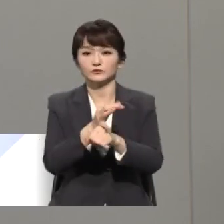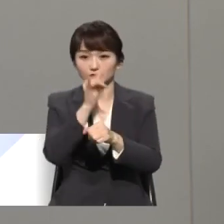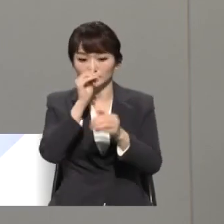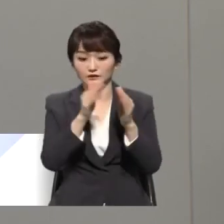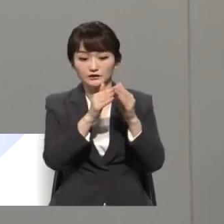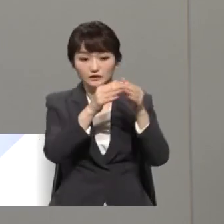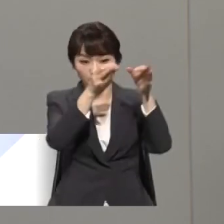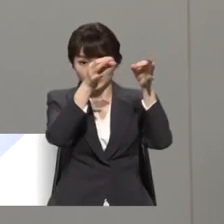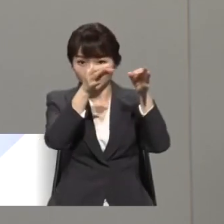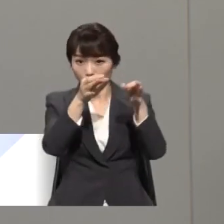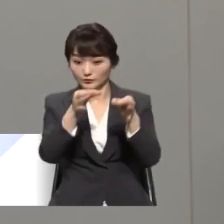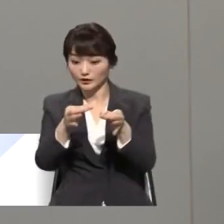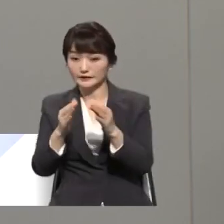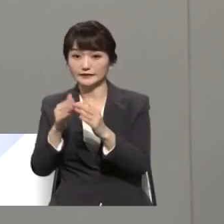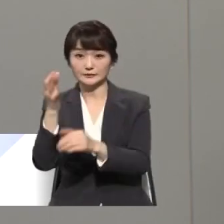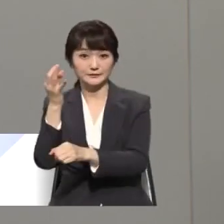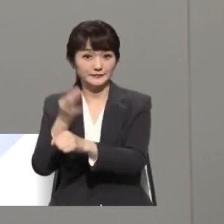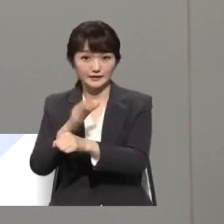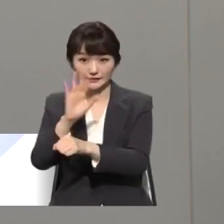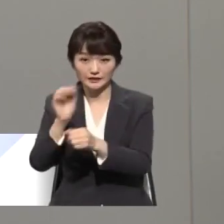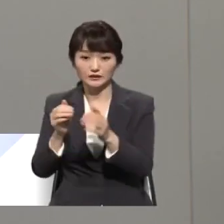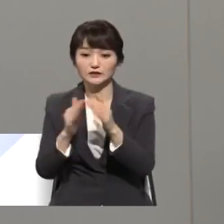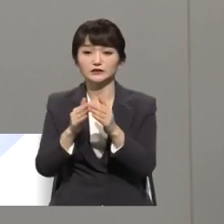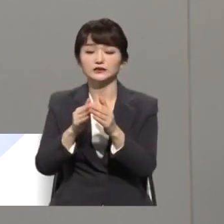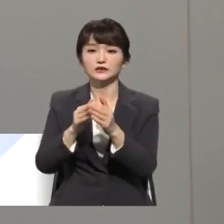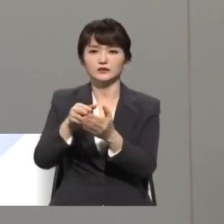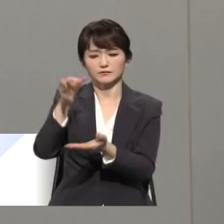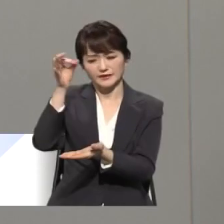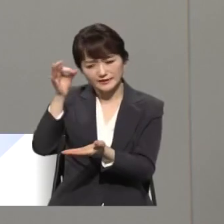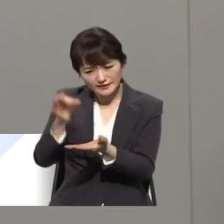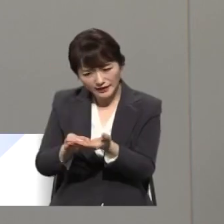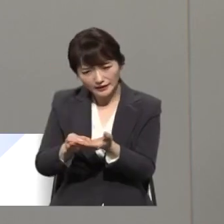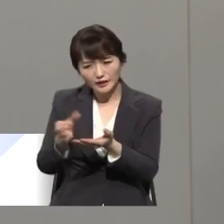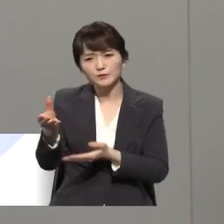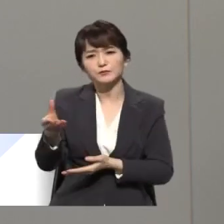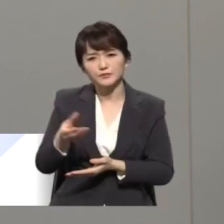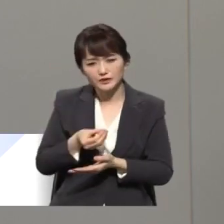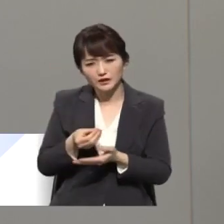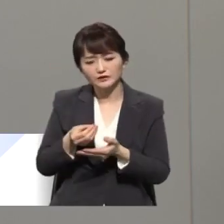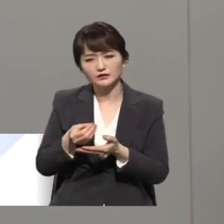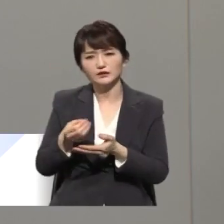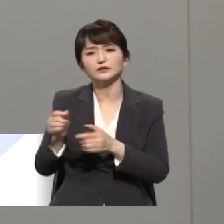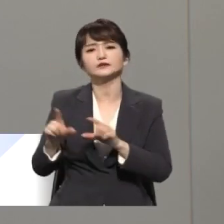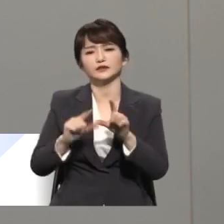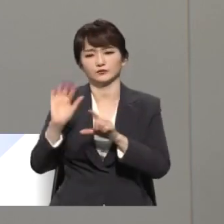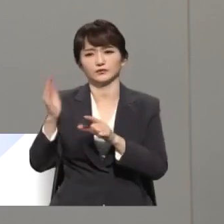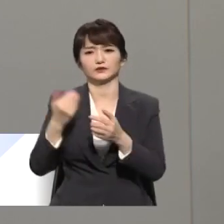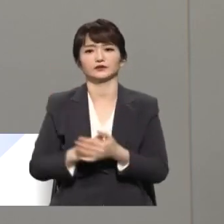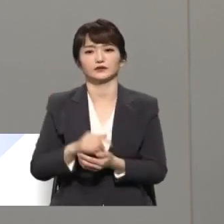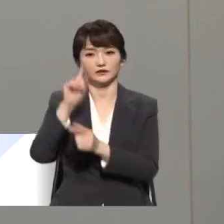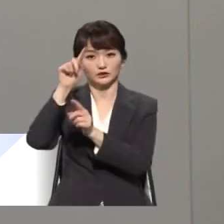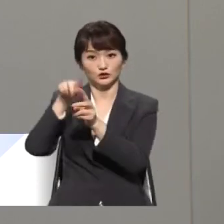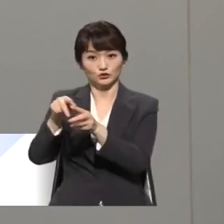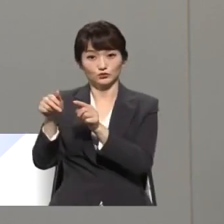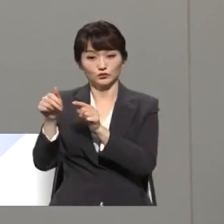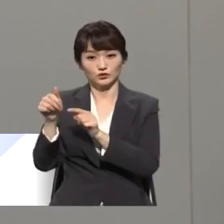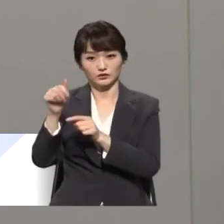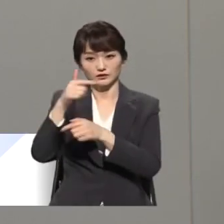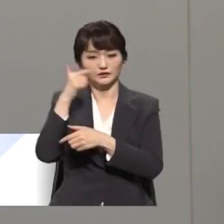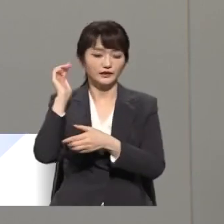떨어지면 집을 사지 않고 계속 싸게 임차 에서 살면 됩니다 이재명 후보도 이를 개선 공약으로